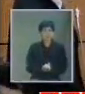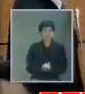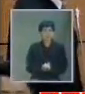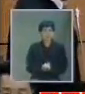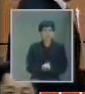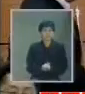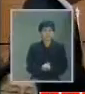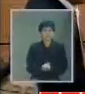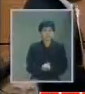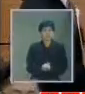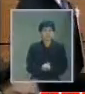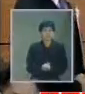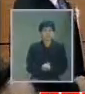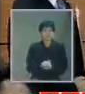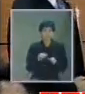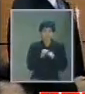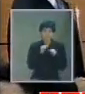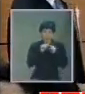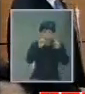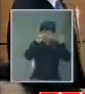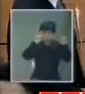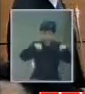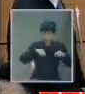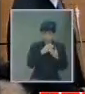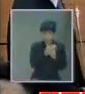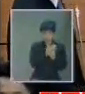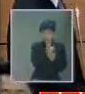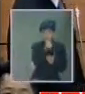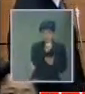บินบอร์ด10ล้าน